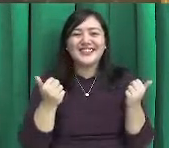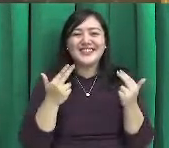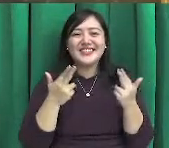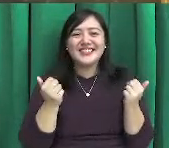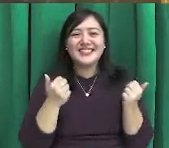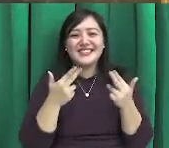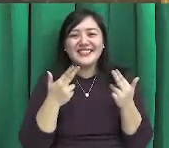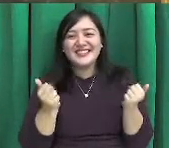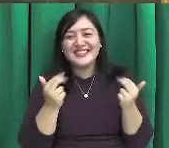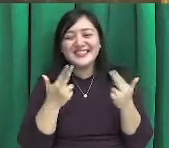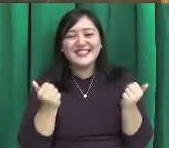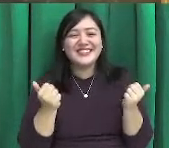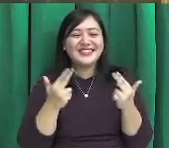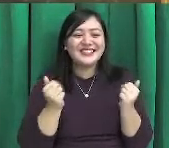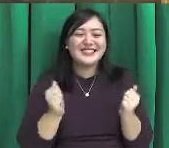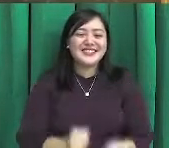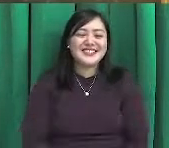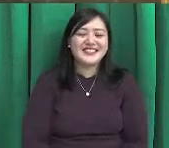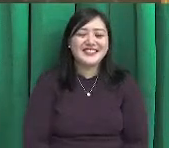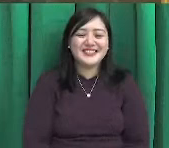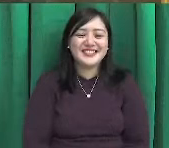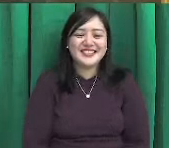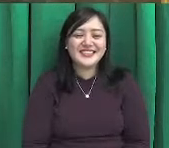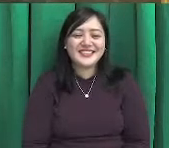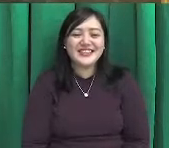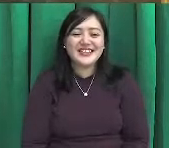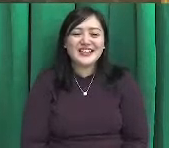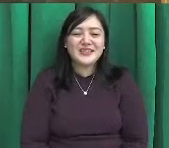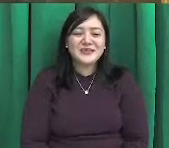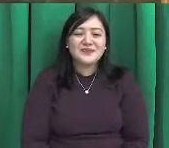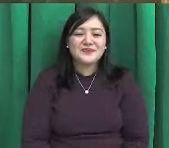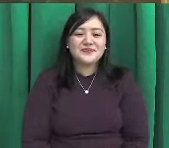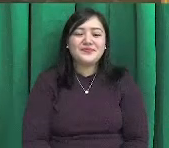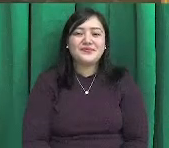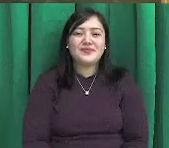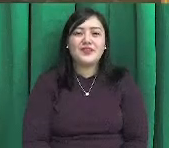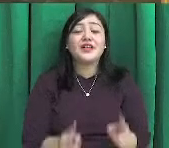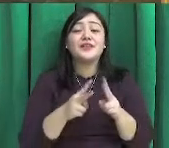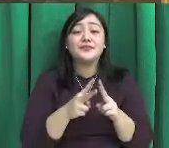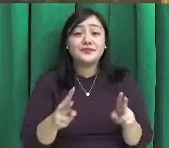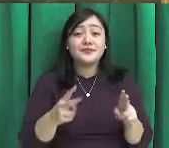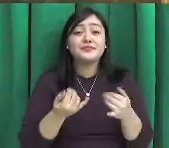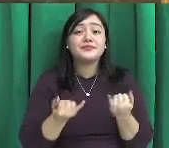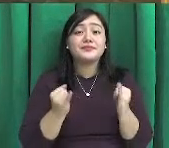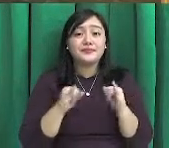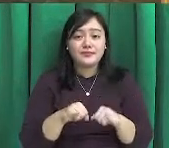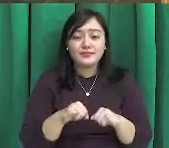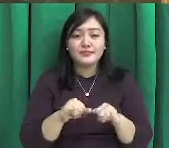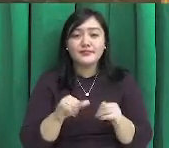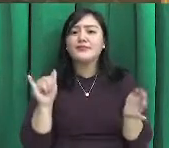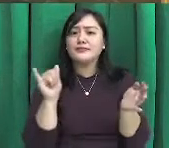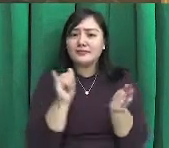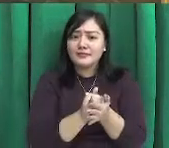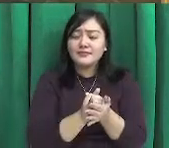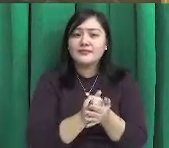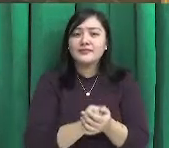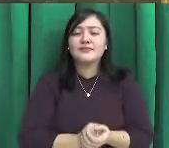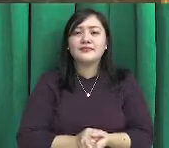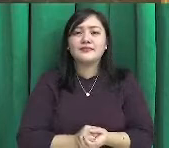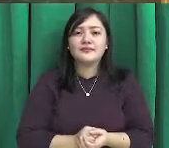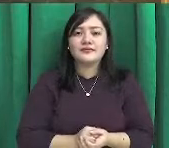yun. Alright. But anyways, alam niyo mga kapatid, importante kasi to na talagang halos lahat merong ano